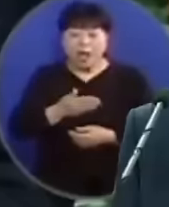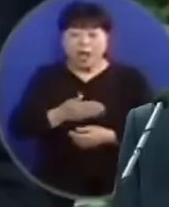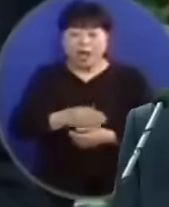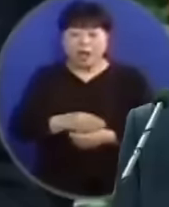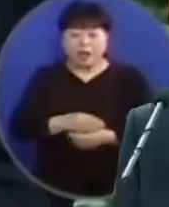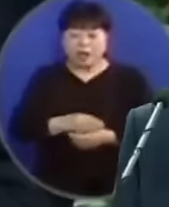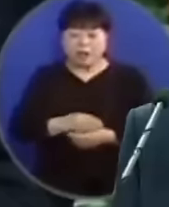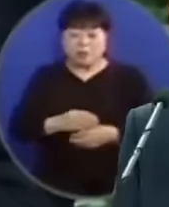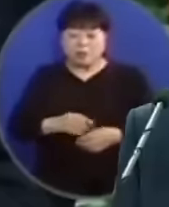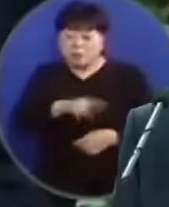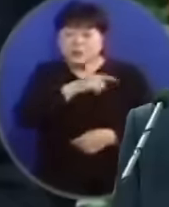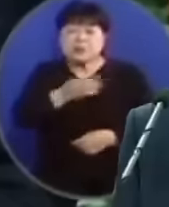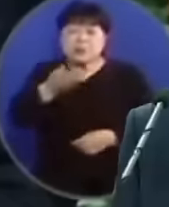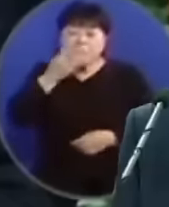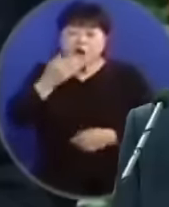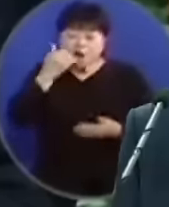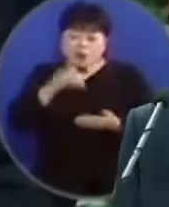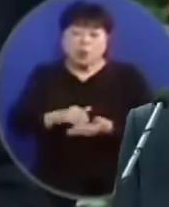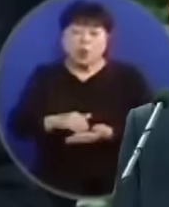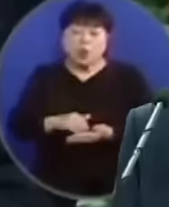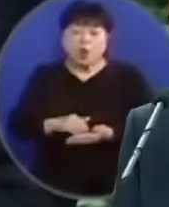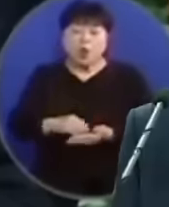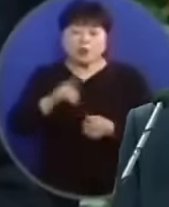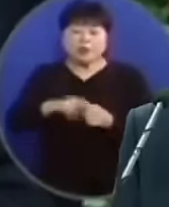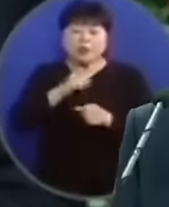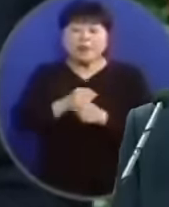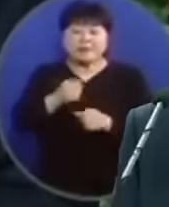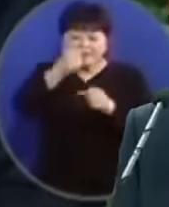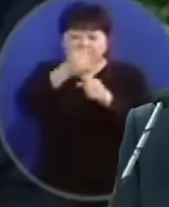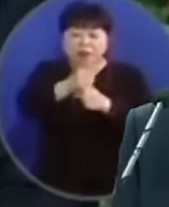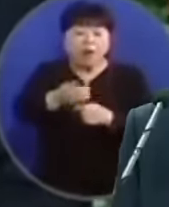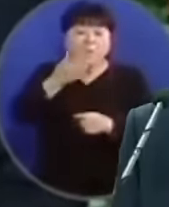그러므로 먼저 돌을 떡으로 만들어 먹어보라.